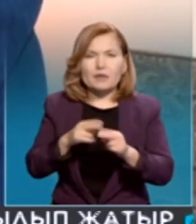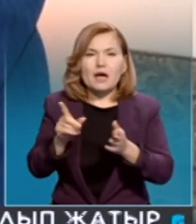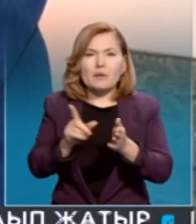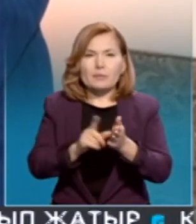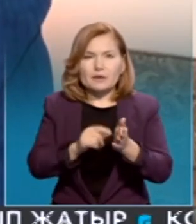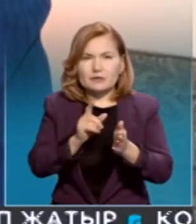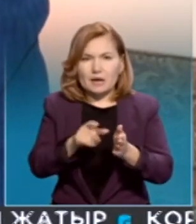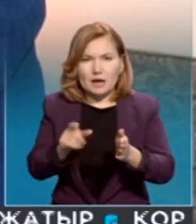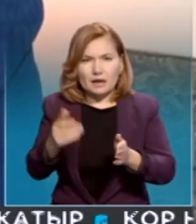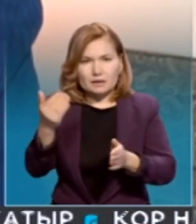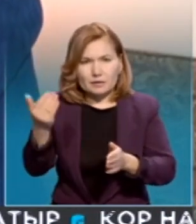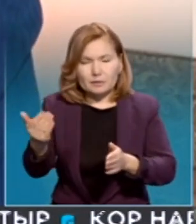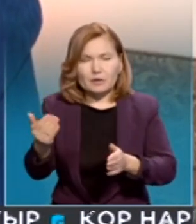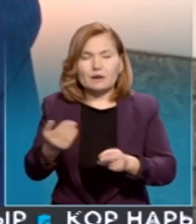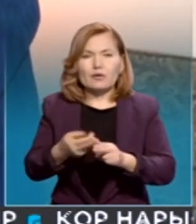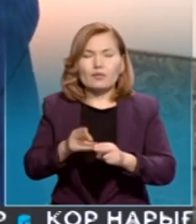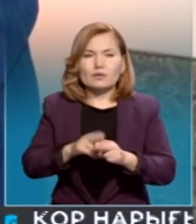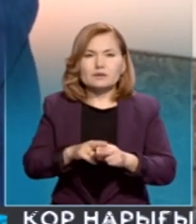пенсионерлер,